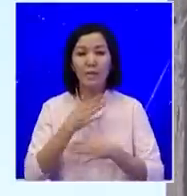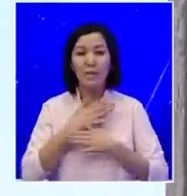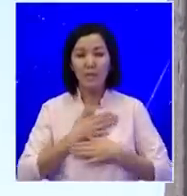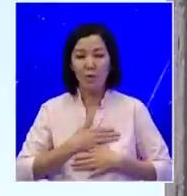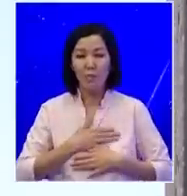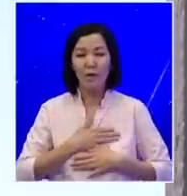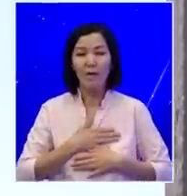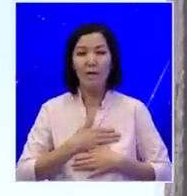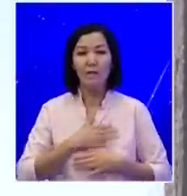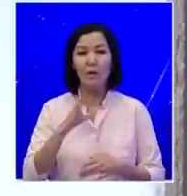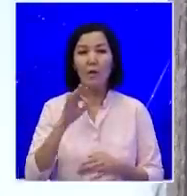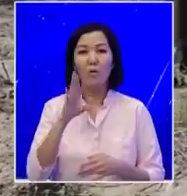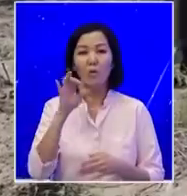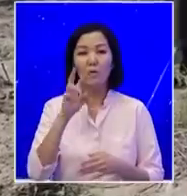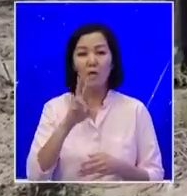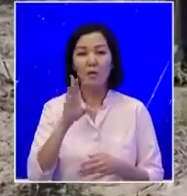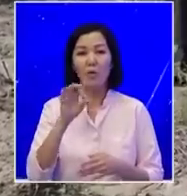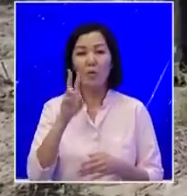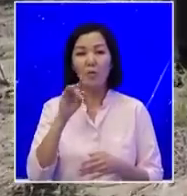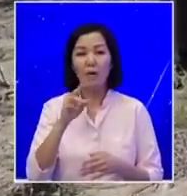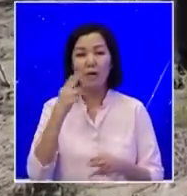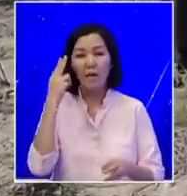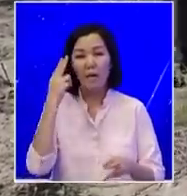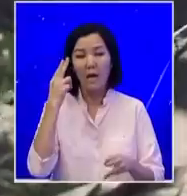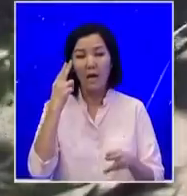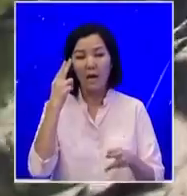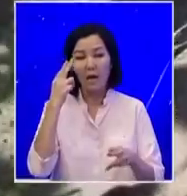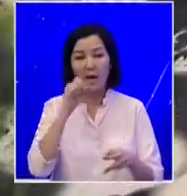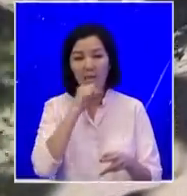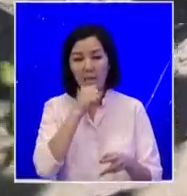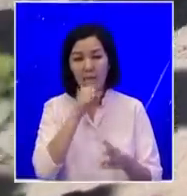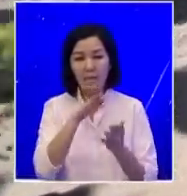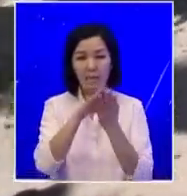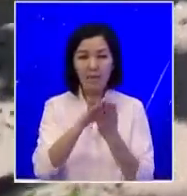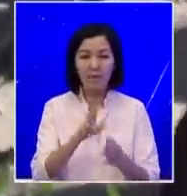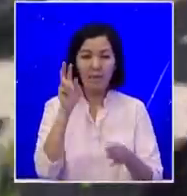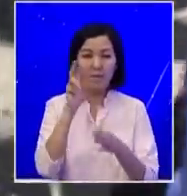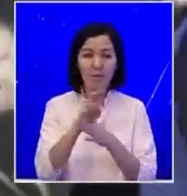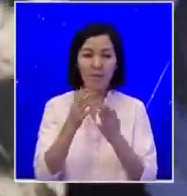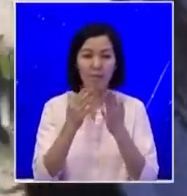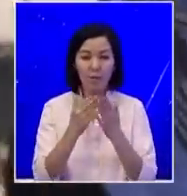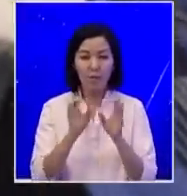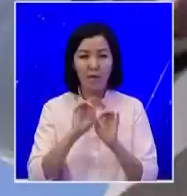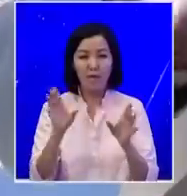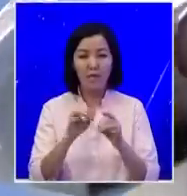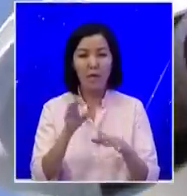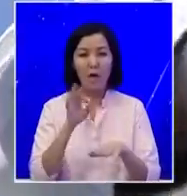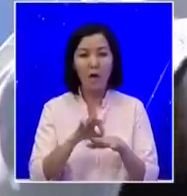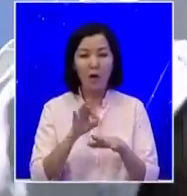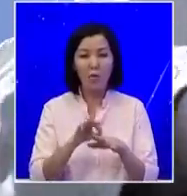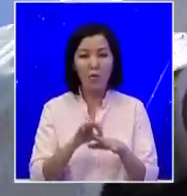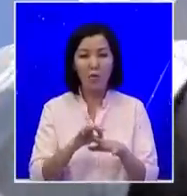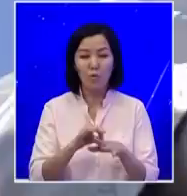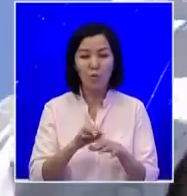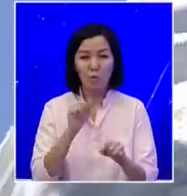жатыр. Осан Омар аталарының басына барып, Құран оқытты. Бір уыс топырақ алды. Әлемді әбігерге салған індет жойылса, батыр